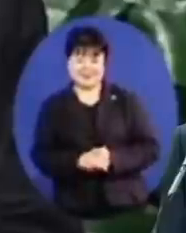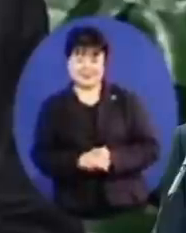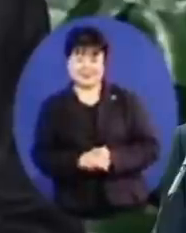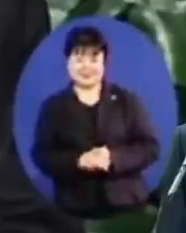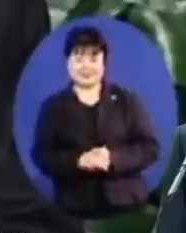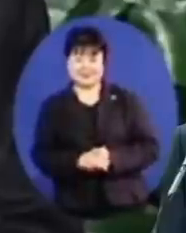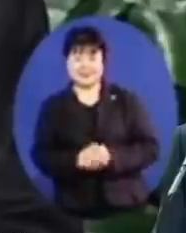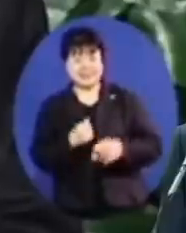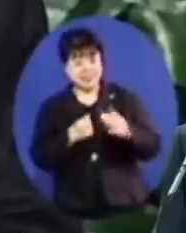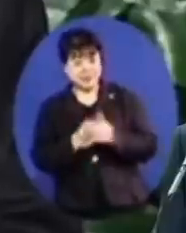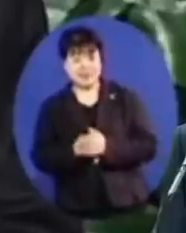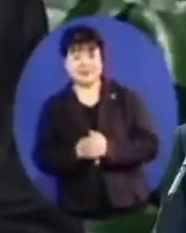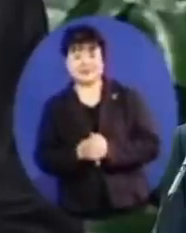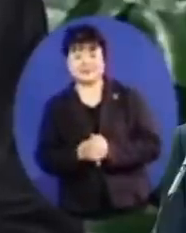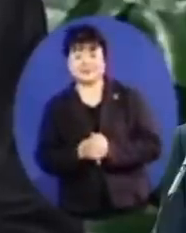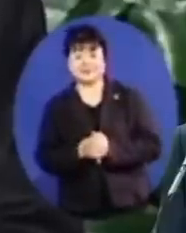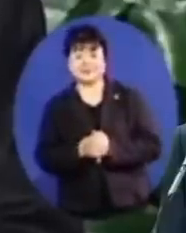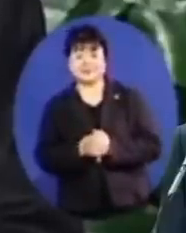그러므로